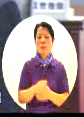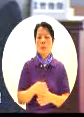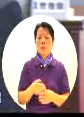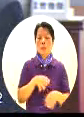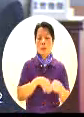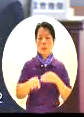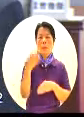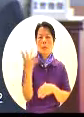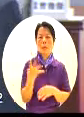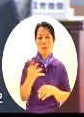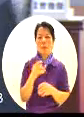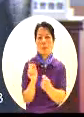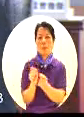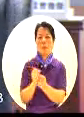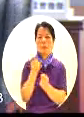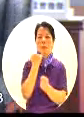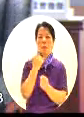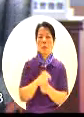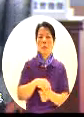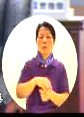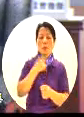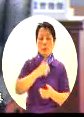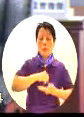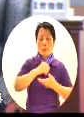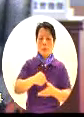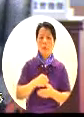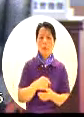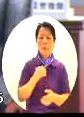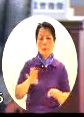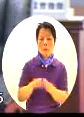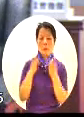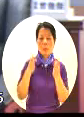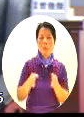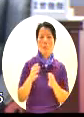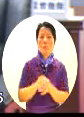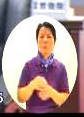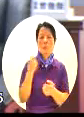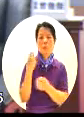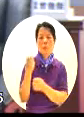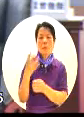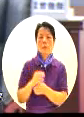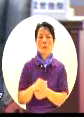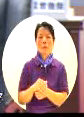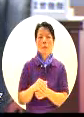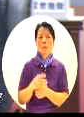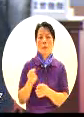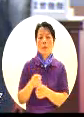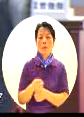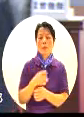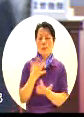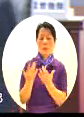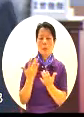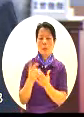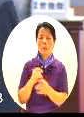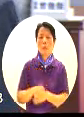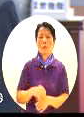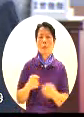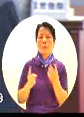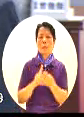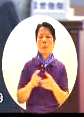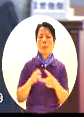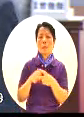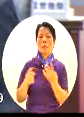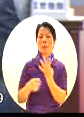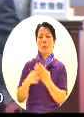的附近呢、啊，我们又建议了哈、啊，来开辟新的产业工业园区哈。啊